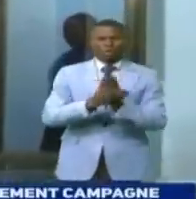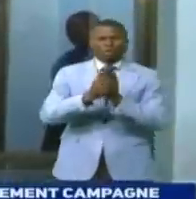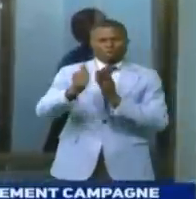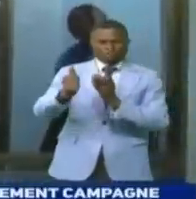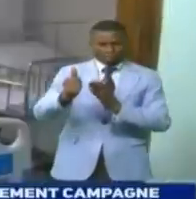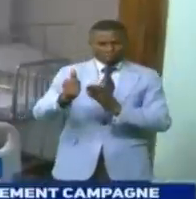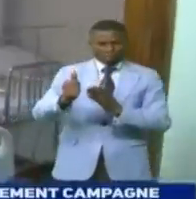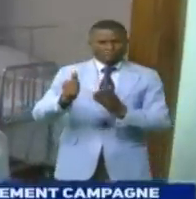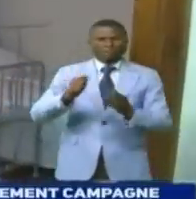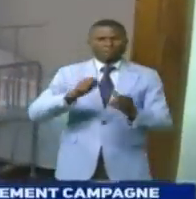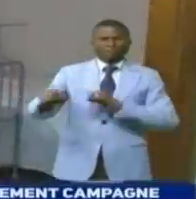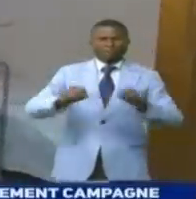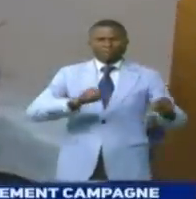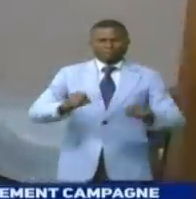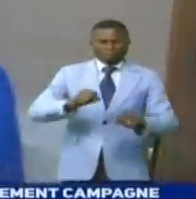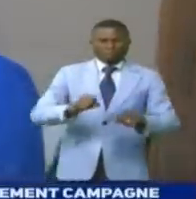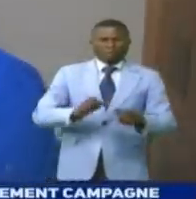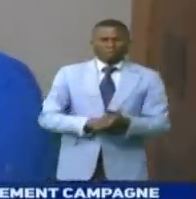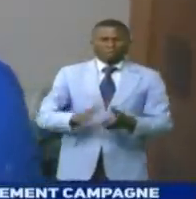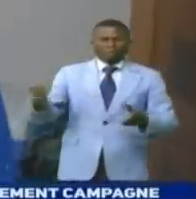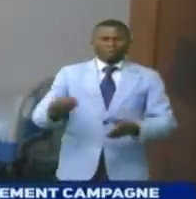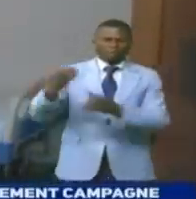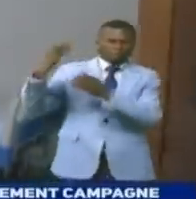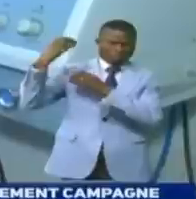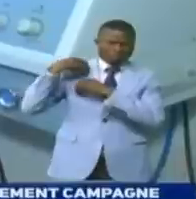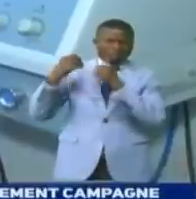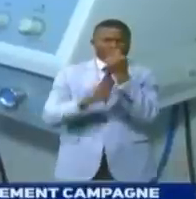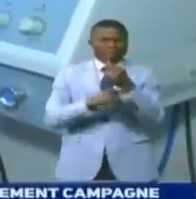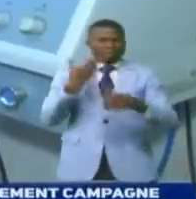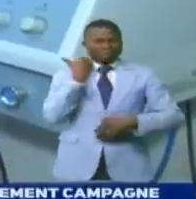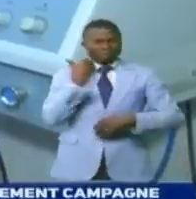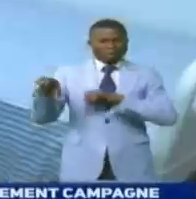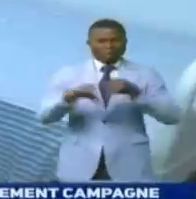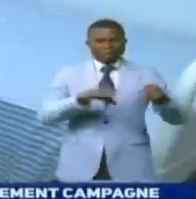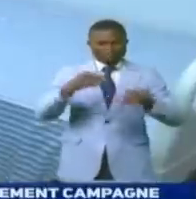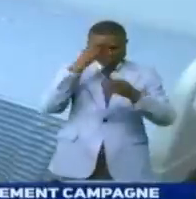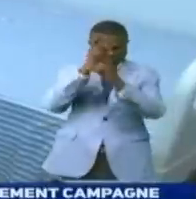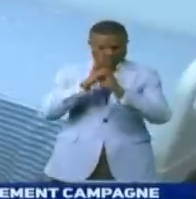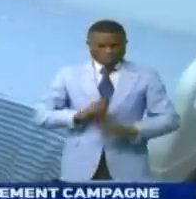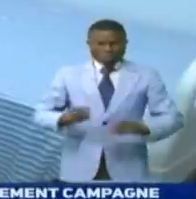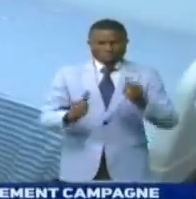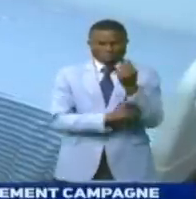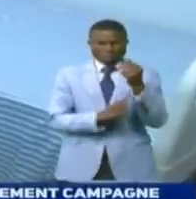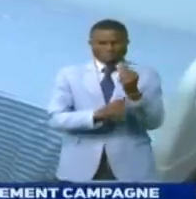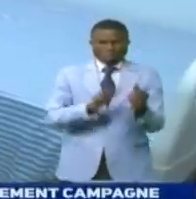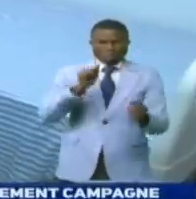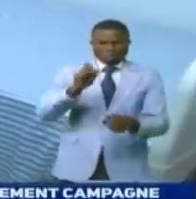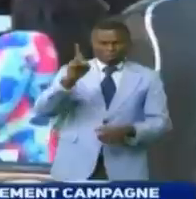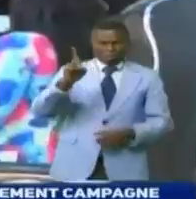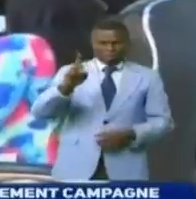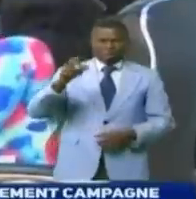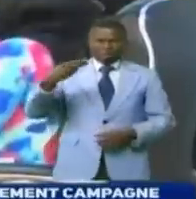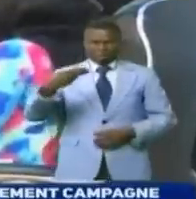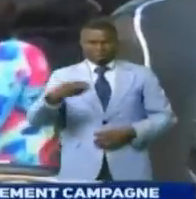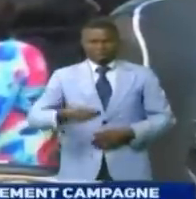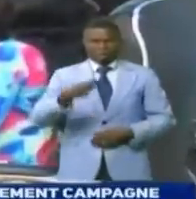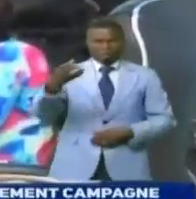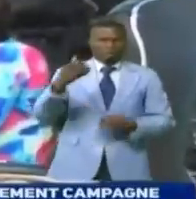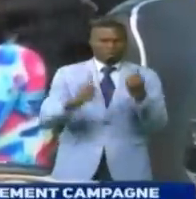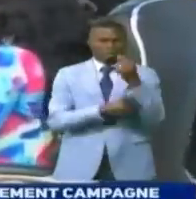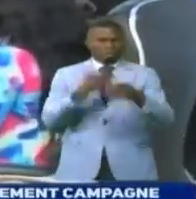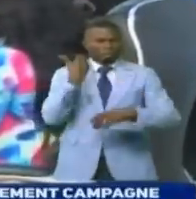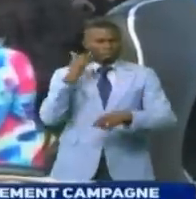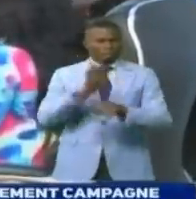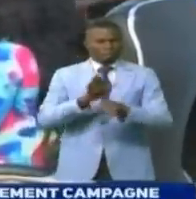consultation, de diagnostic et de prise en charge des malades. Action pour la dignité humaine ADH qui offre aux patients